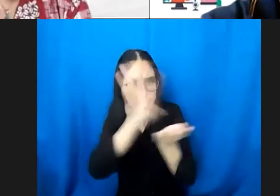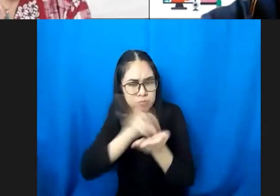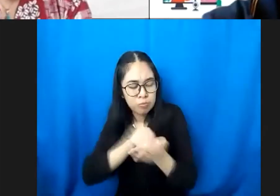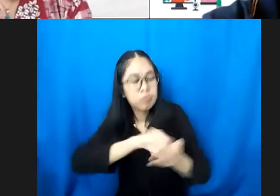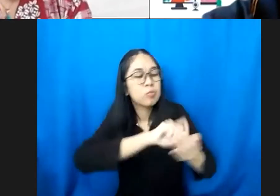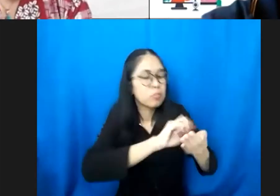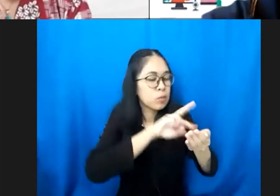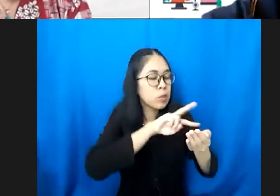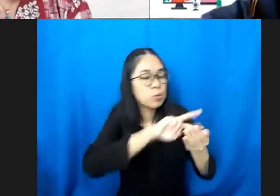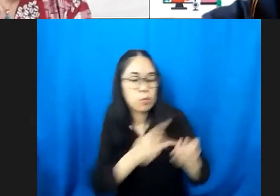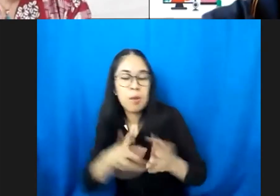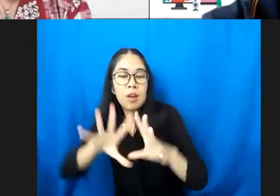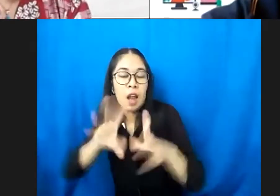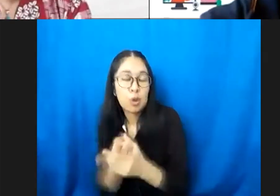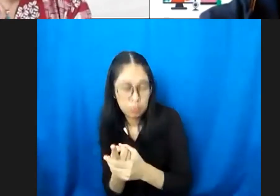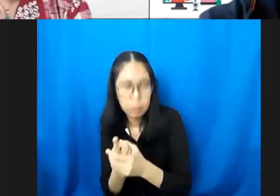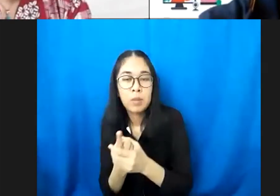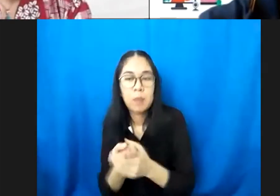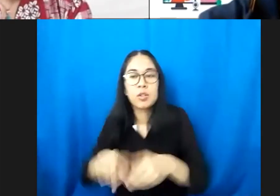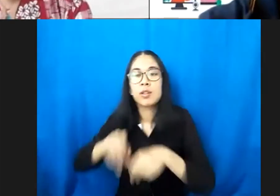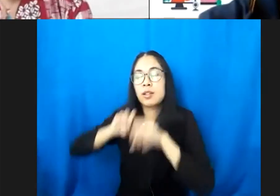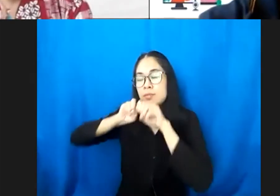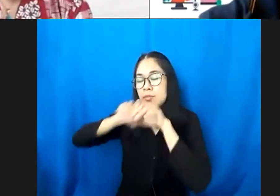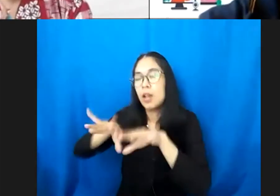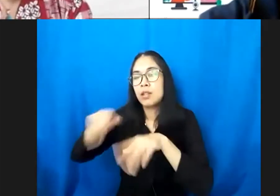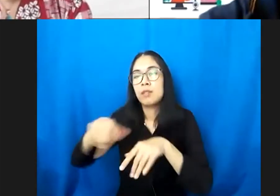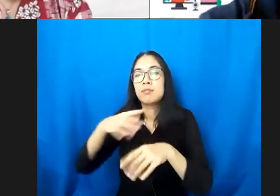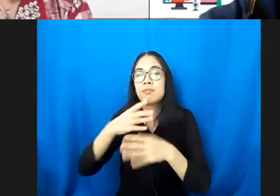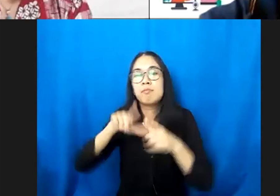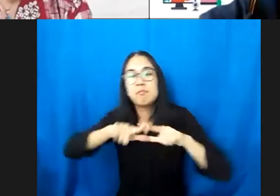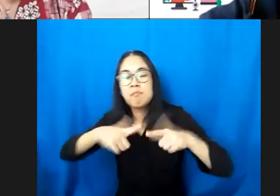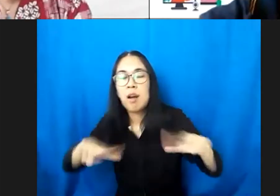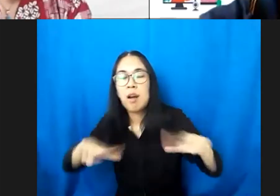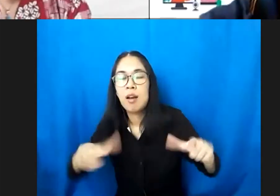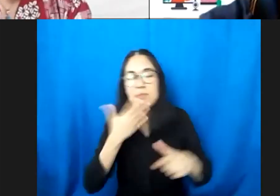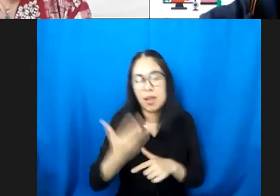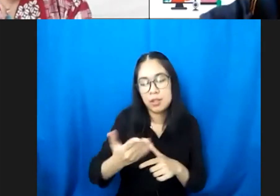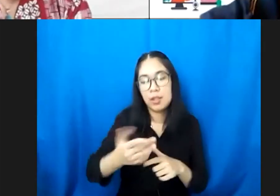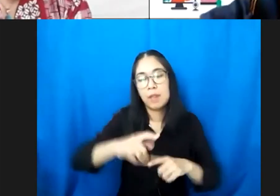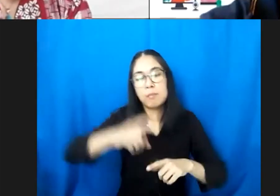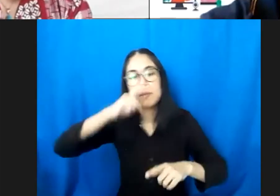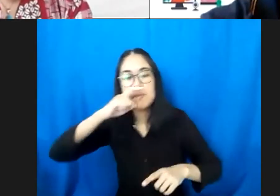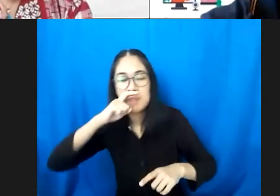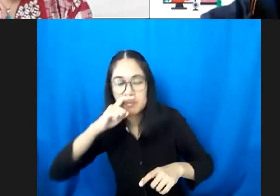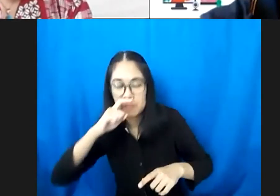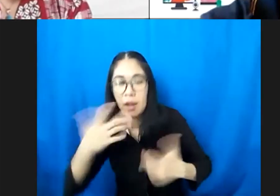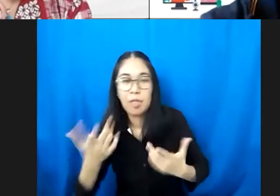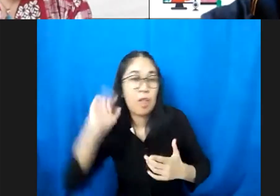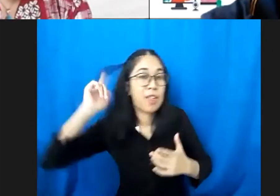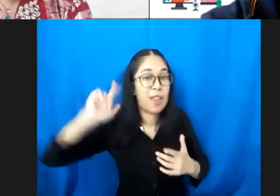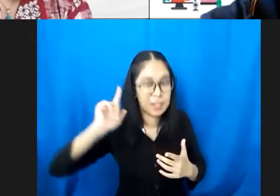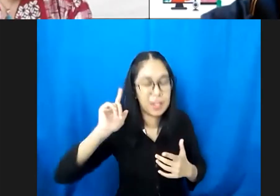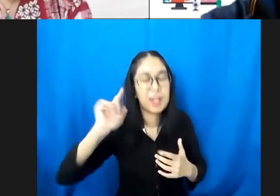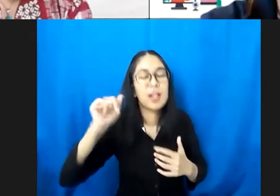bahasanya laki-laki, dengan cara yang sederhana. Dan sementara ini memang kita menyebar